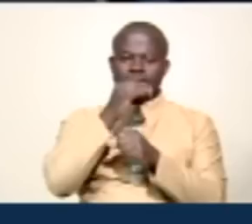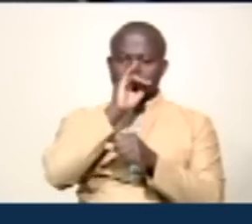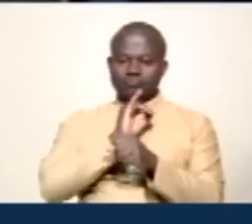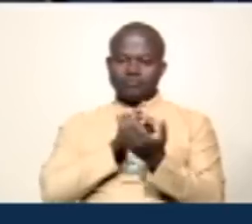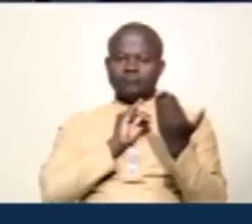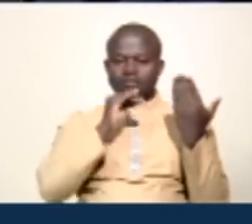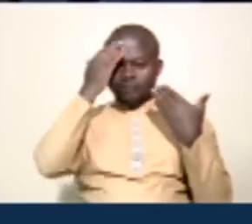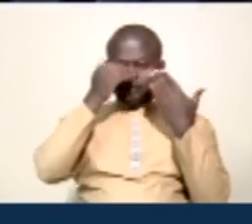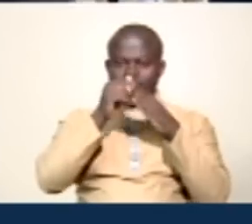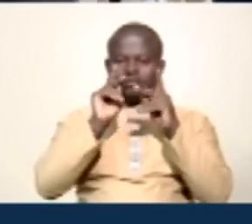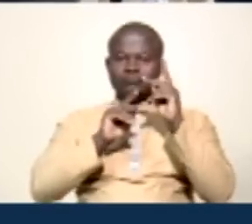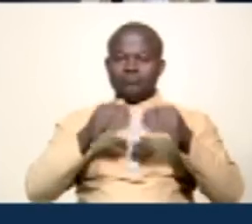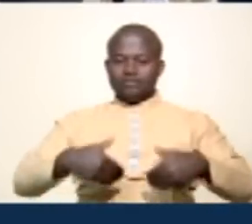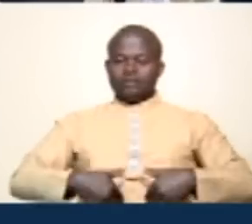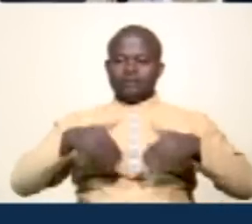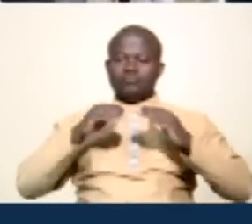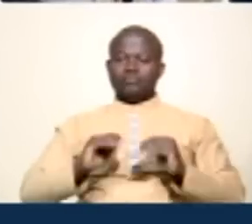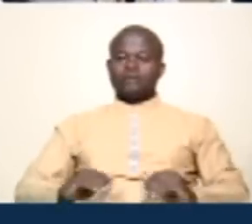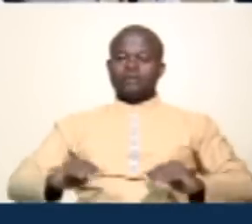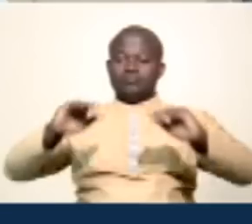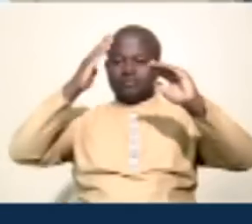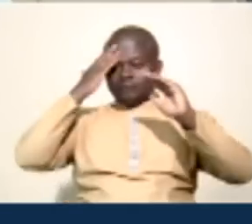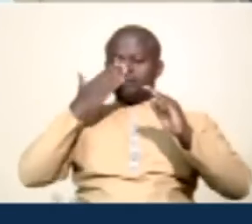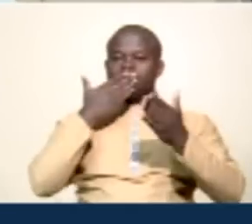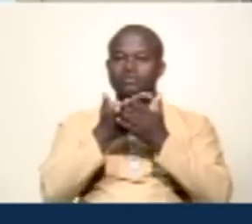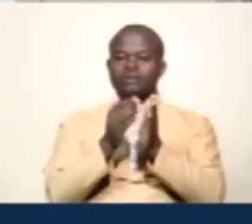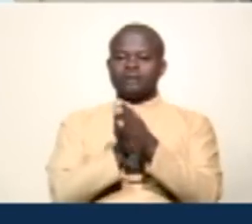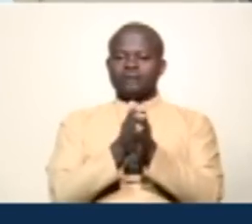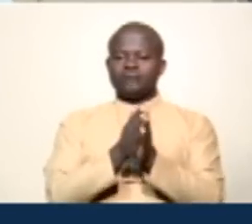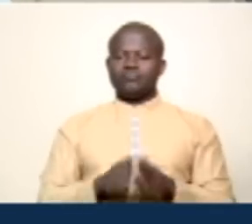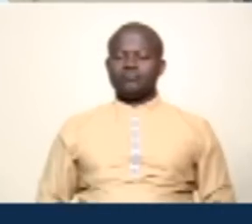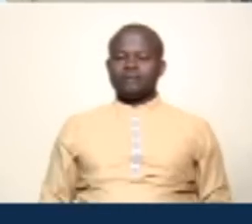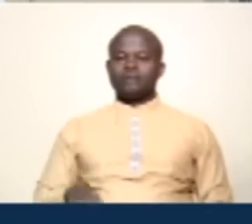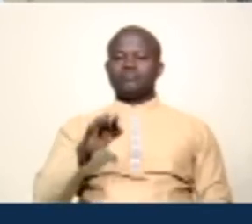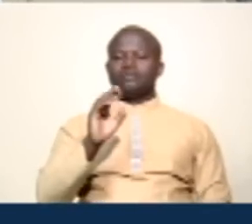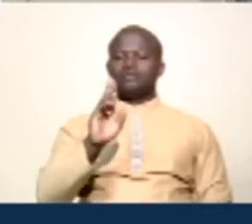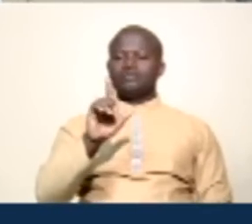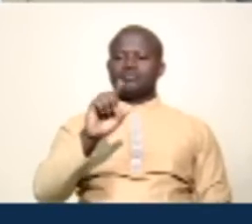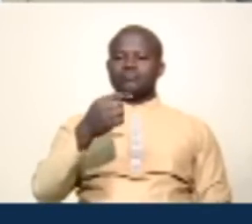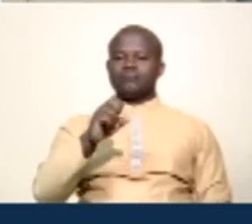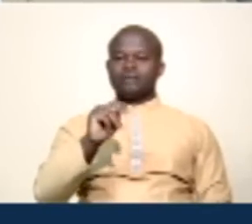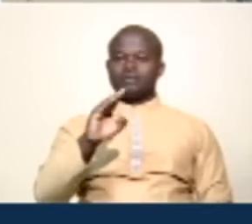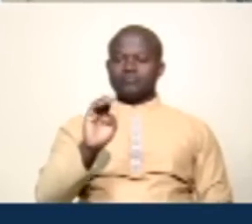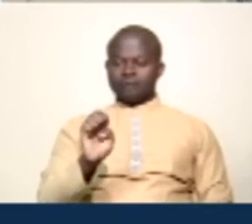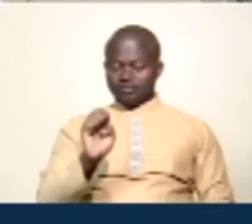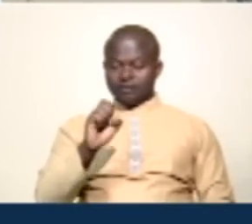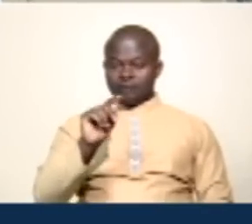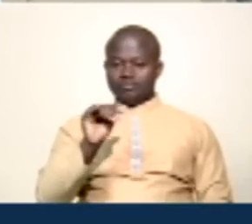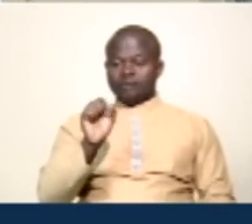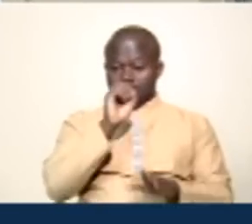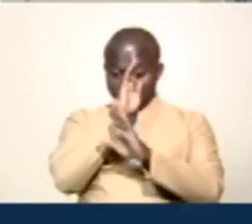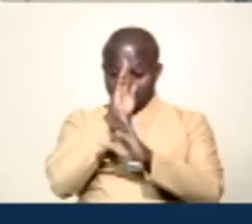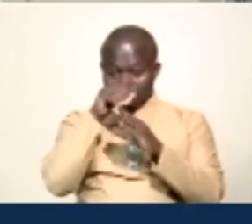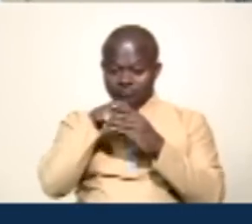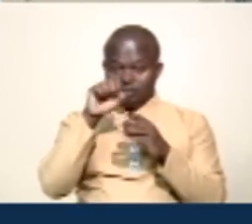Abatutsi kugira ngo n'abakiri bato babyiruke bazi neza ayo mateka nafurujanze kayishema ukibungabunga muri Afurika y'Epfo